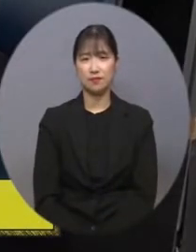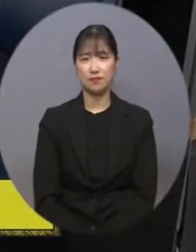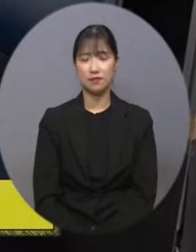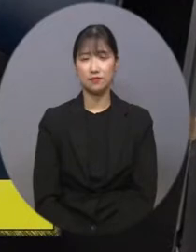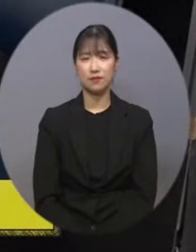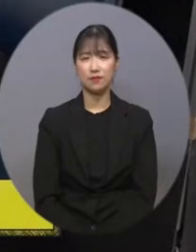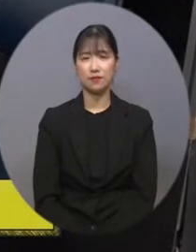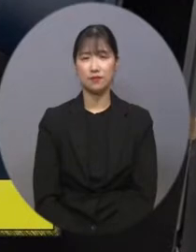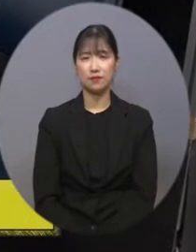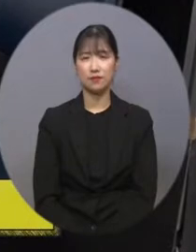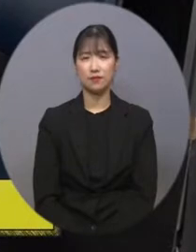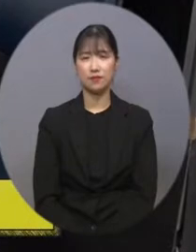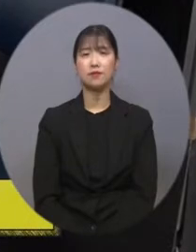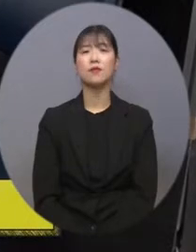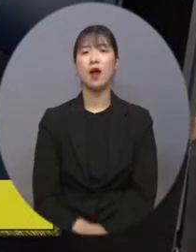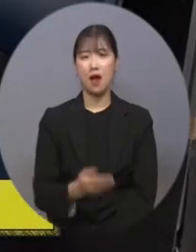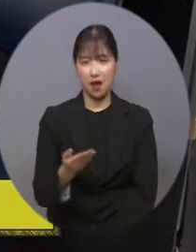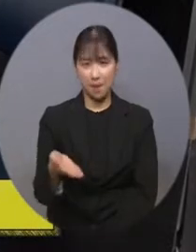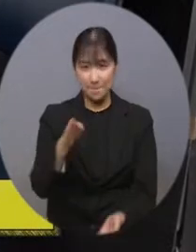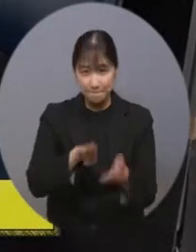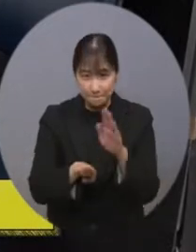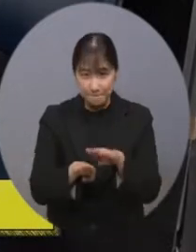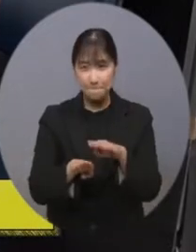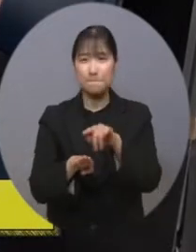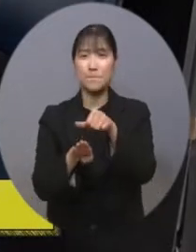아, 이렇게 하고.